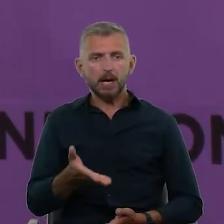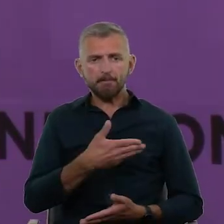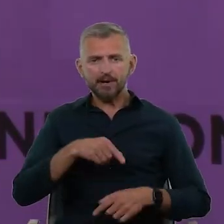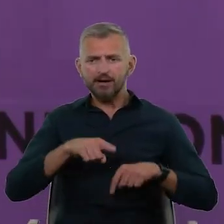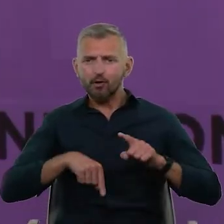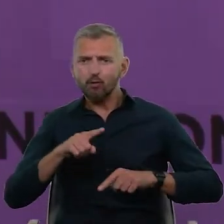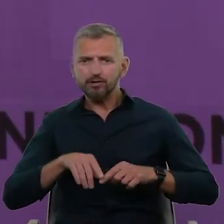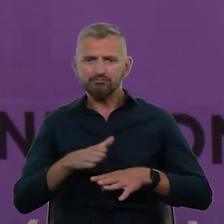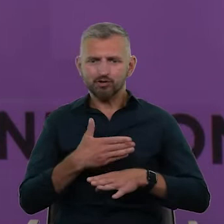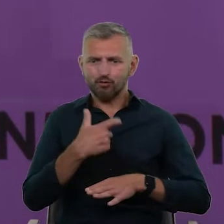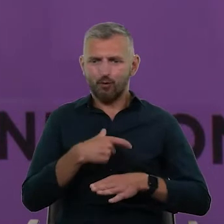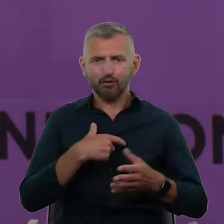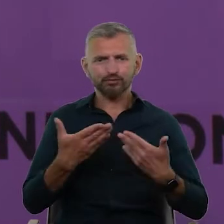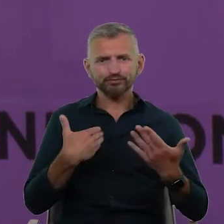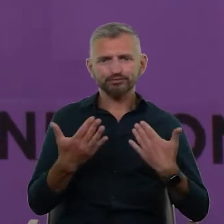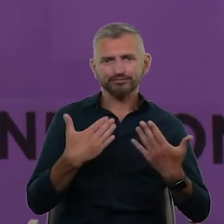між собою спілкувалися, ми